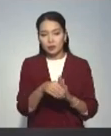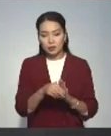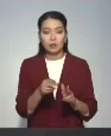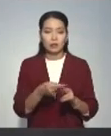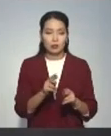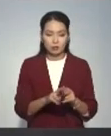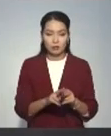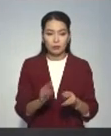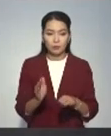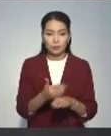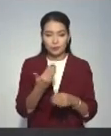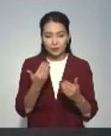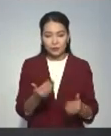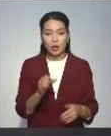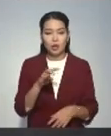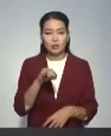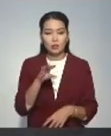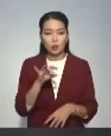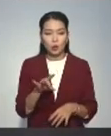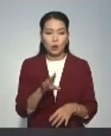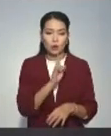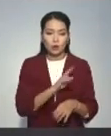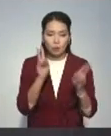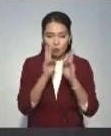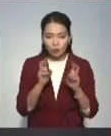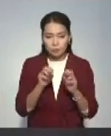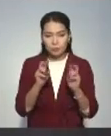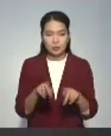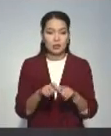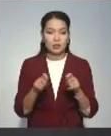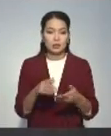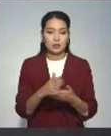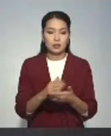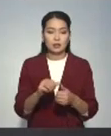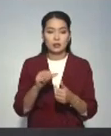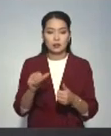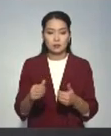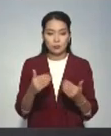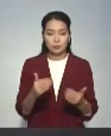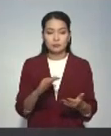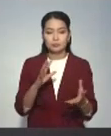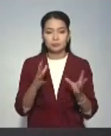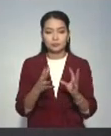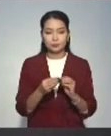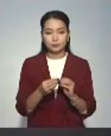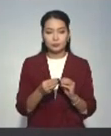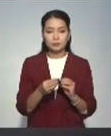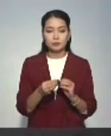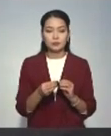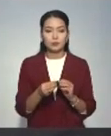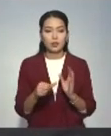12 антикор мониторинг жасалынды. Бұдан бөлек агенттіктің тарапымен